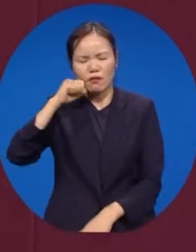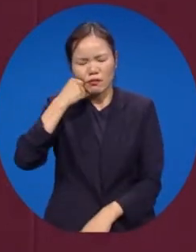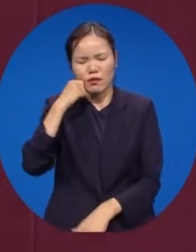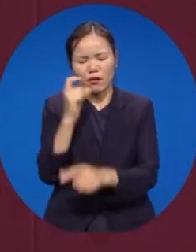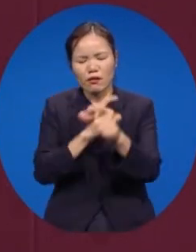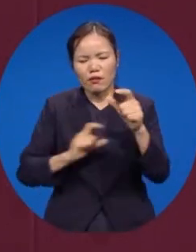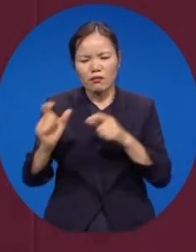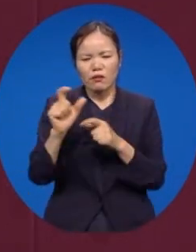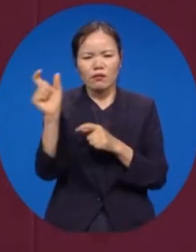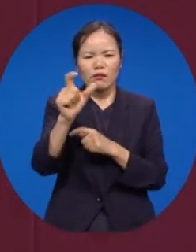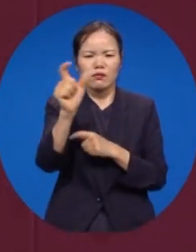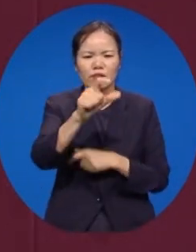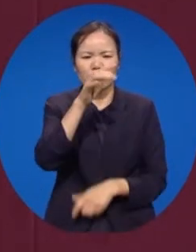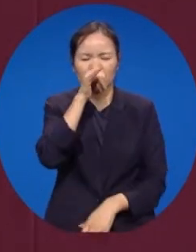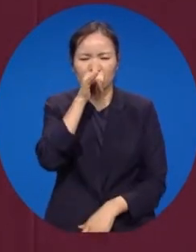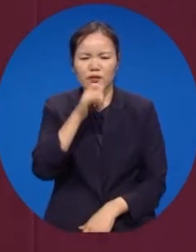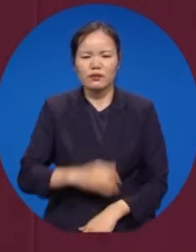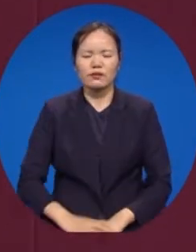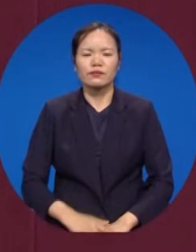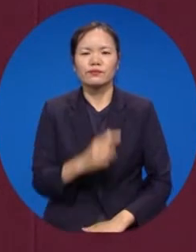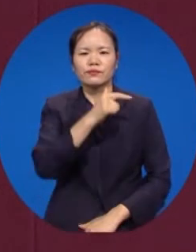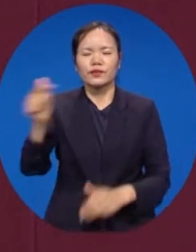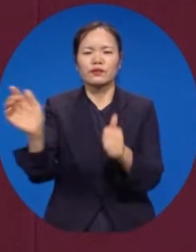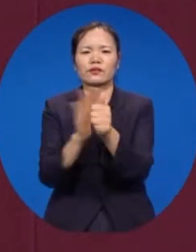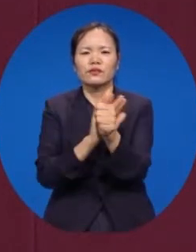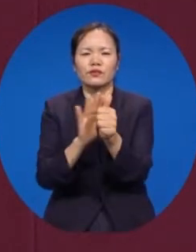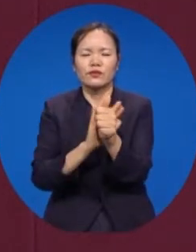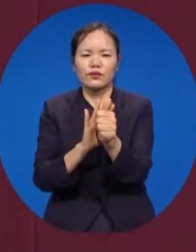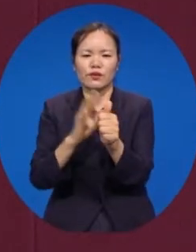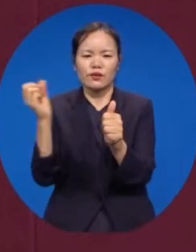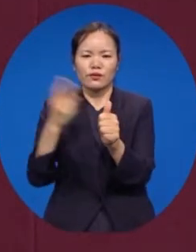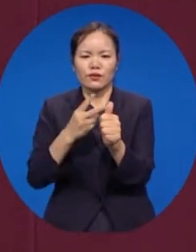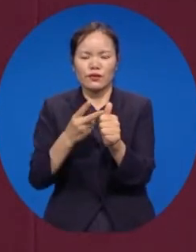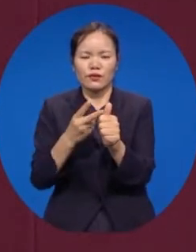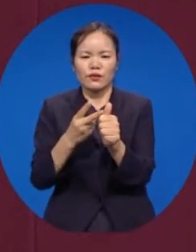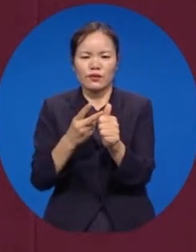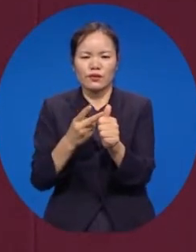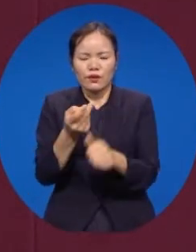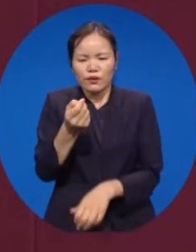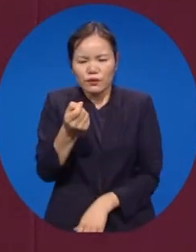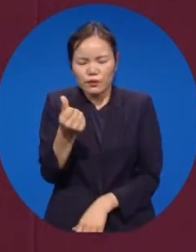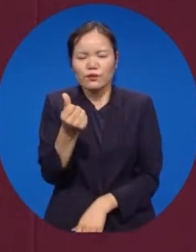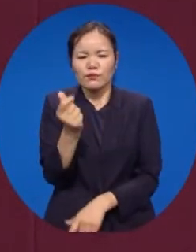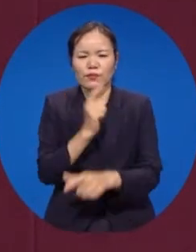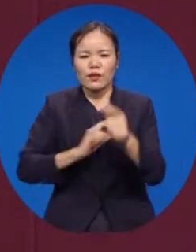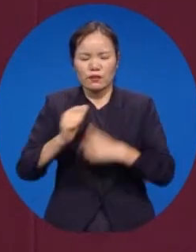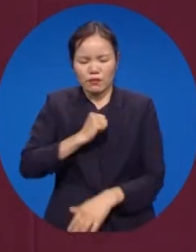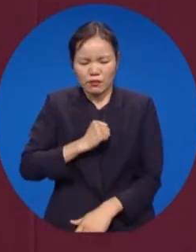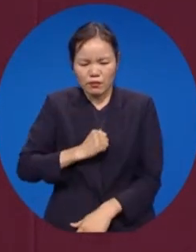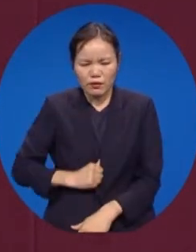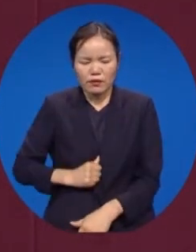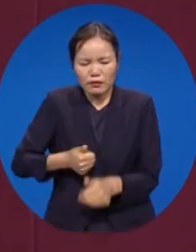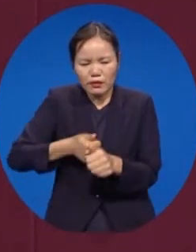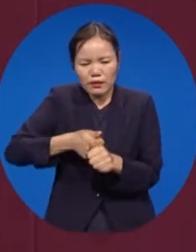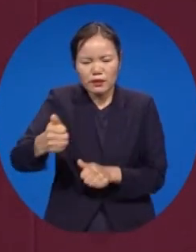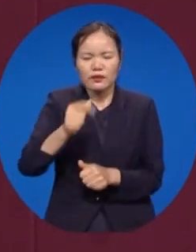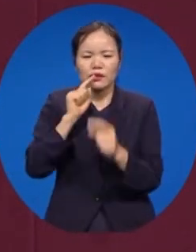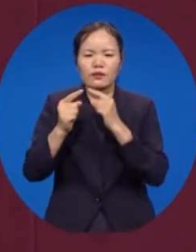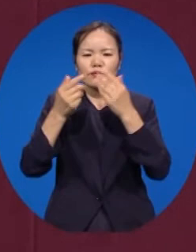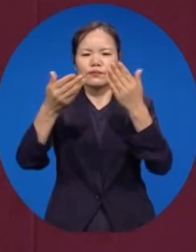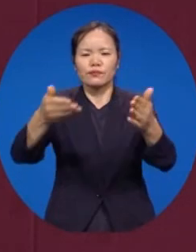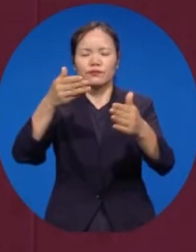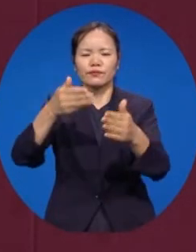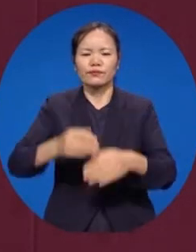있습니다. 큰 위로와 함께 조금 더 견뎌서 이겨내자는 말씀을 드립니다.